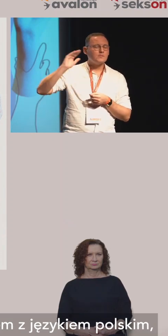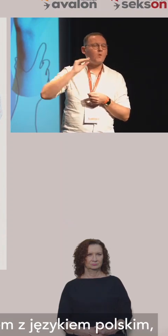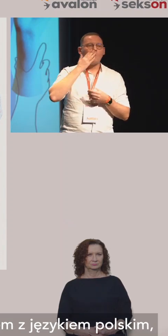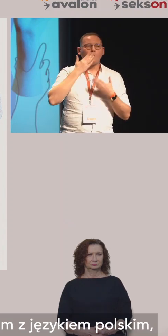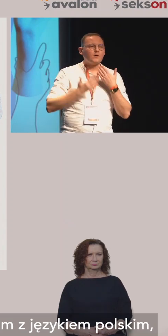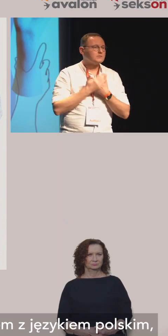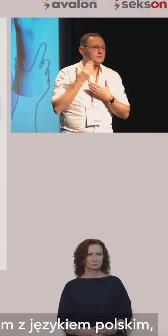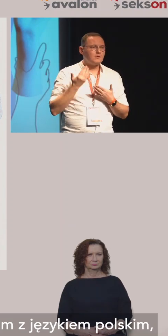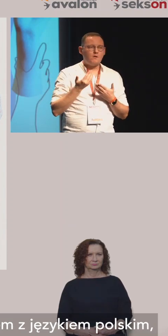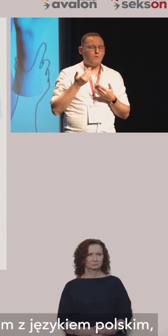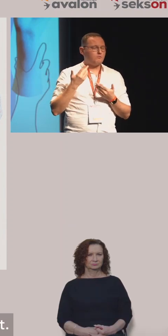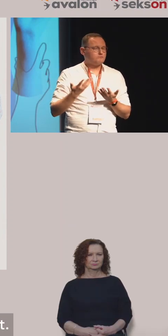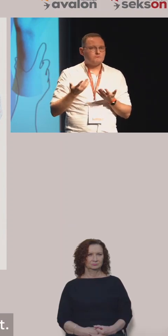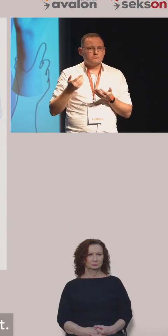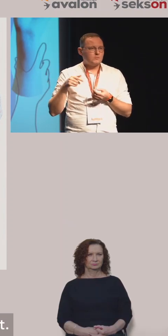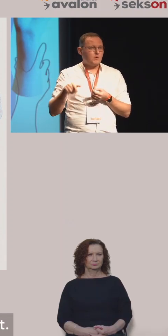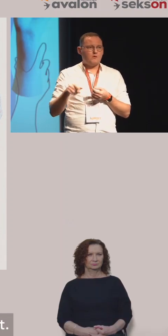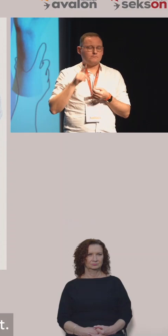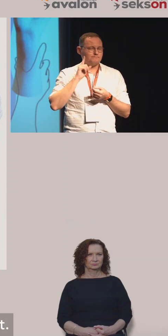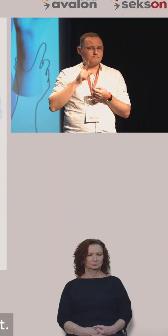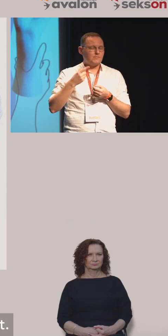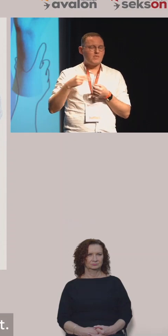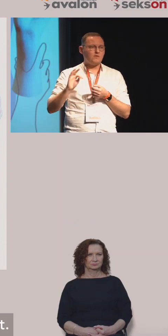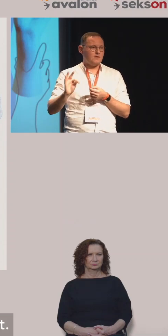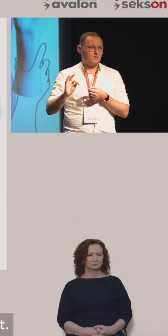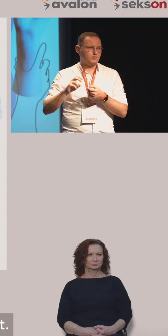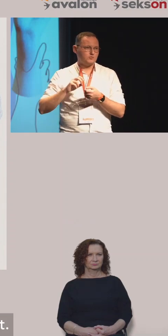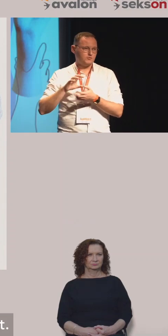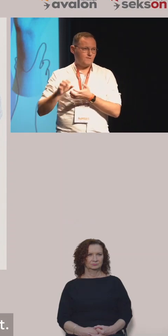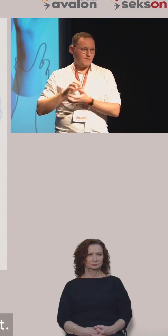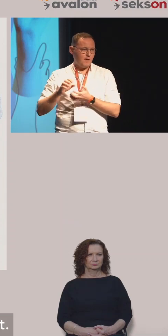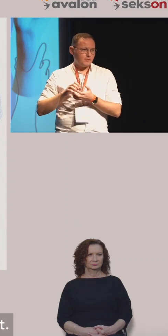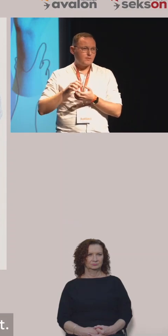polskim. Bo tak naprawdę od dziecka